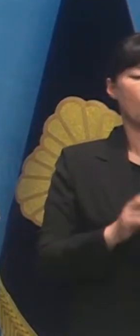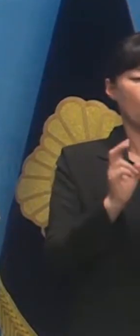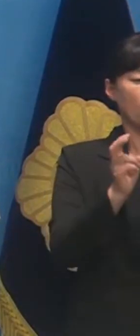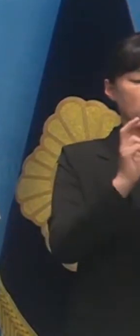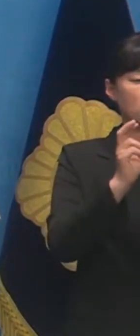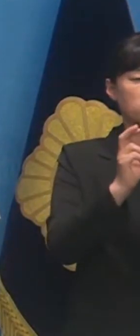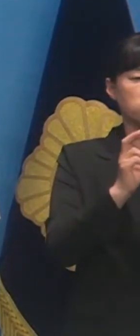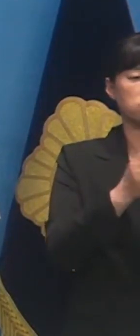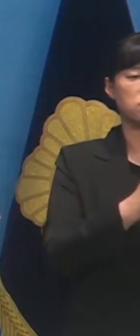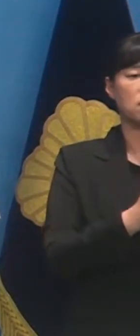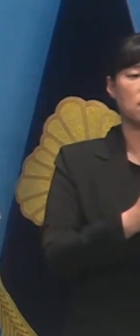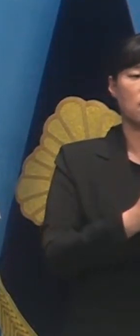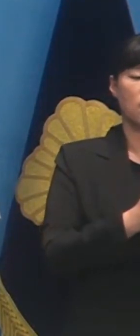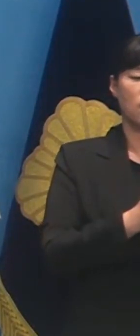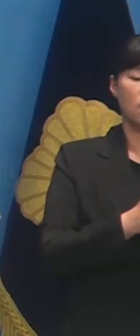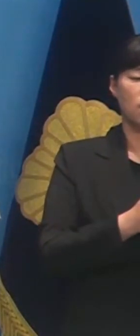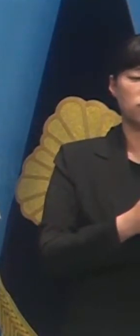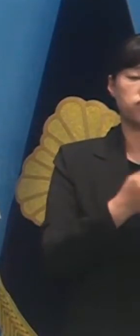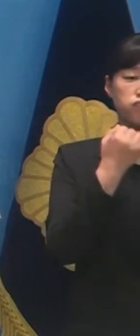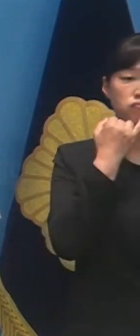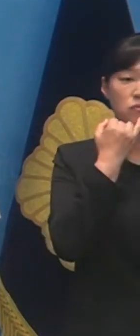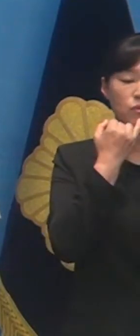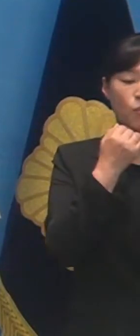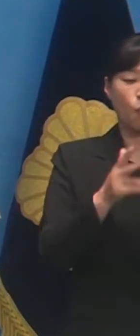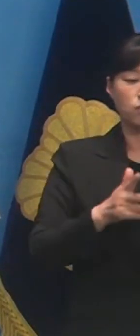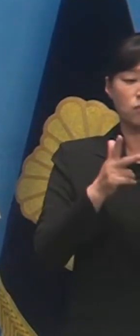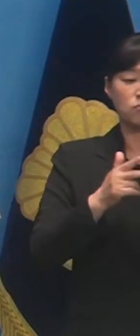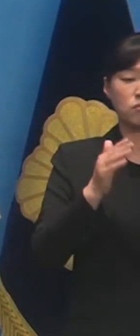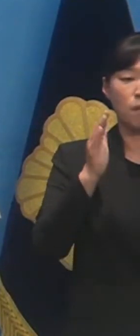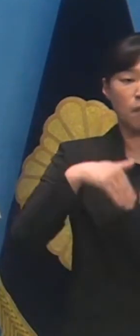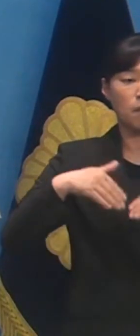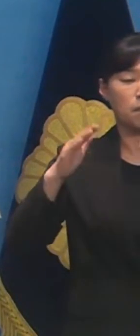회사를 불안하고 멀쩡한 공장을 폐쇄했습니다.